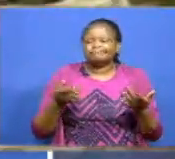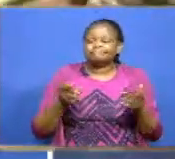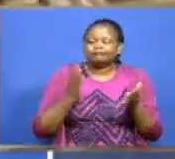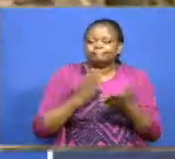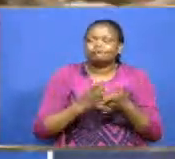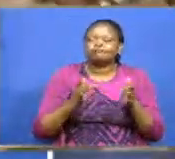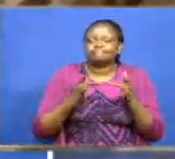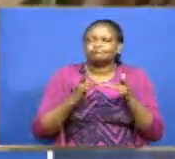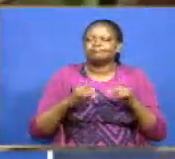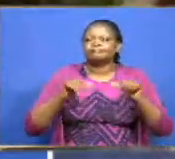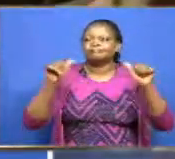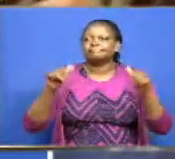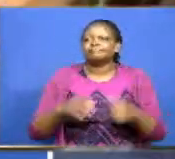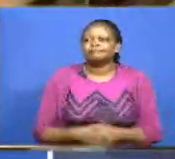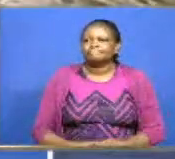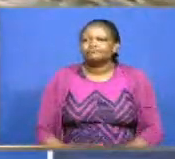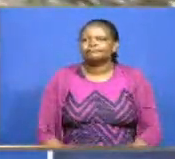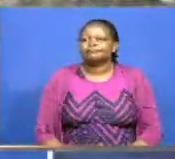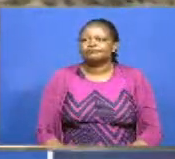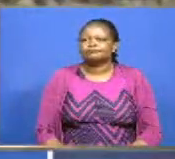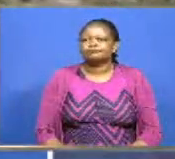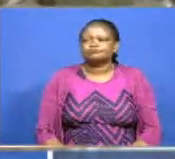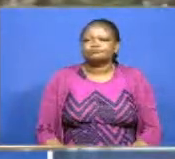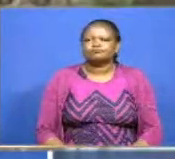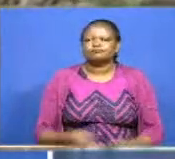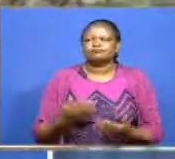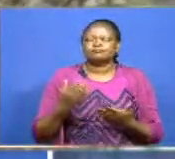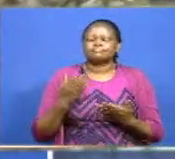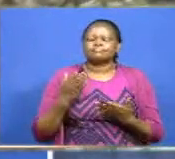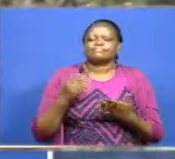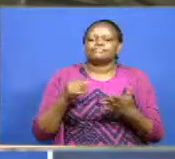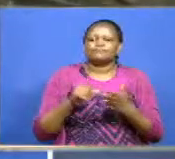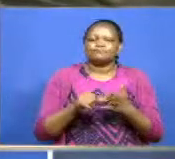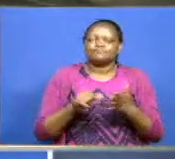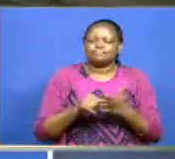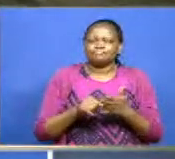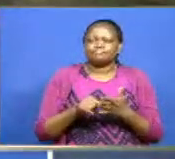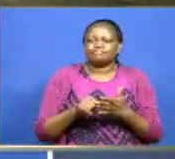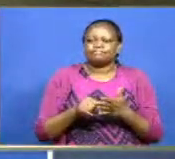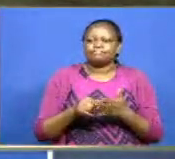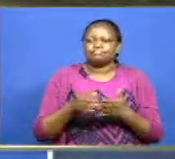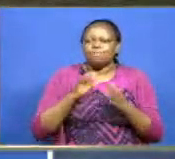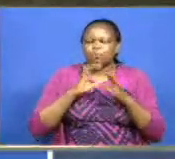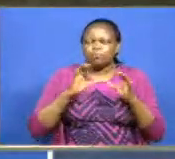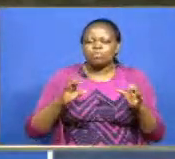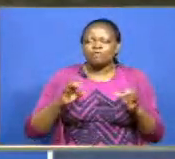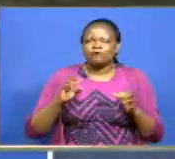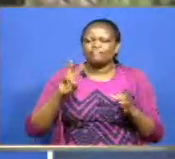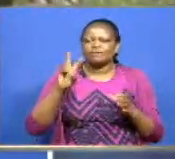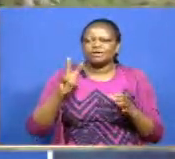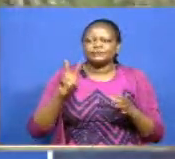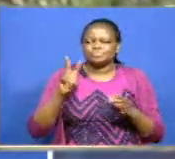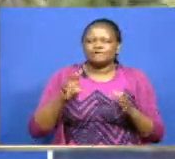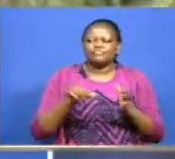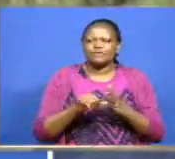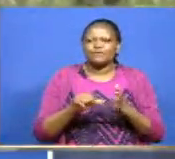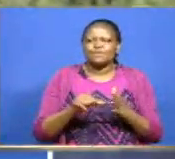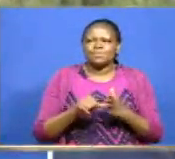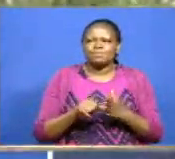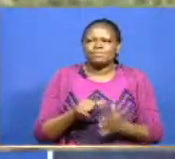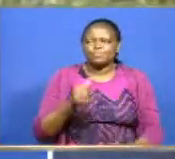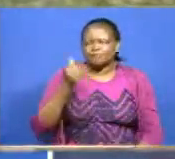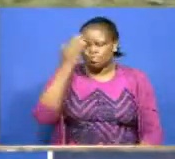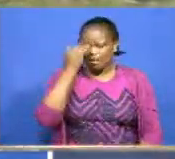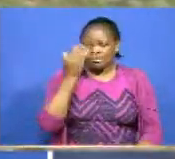la kwekwe inayofanana na gugu maji katika ziwa Victoria kunatishia shughuli za uvuvi. Wavuvi wanasema kwekwe